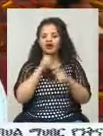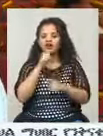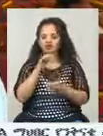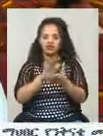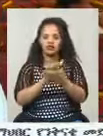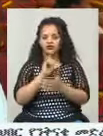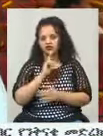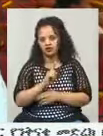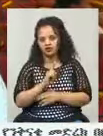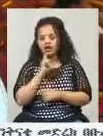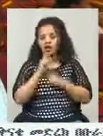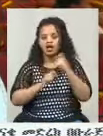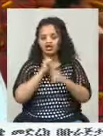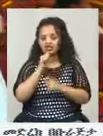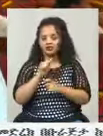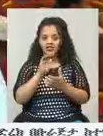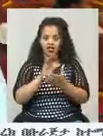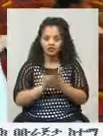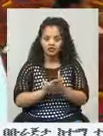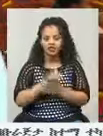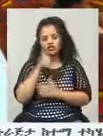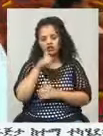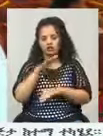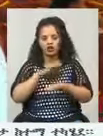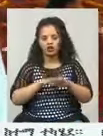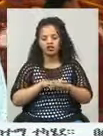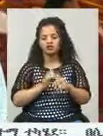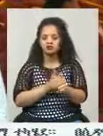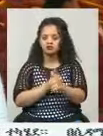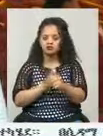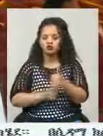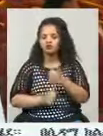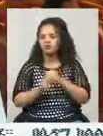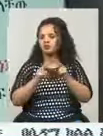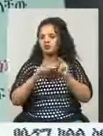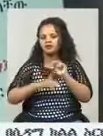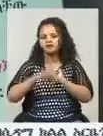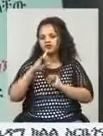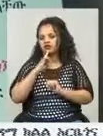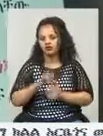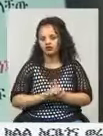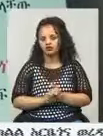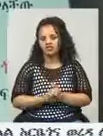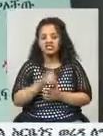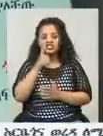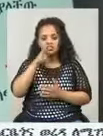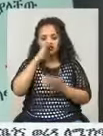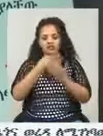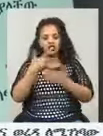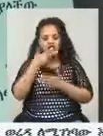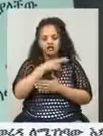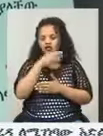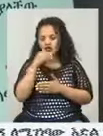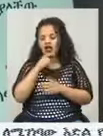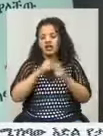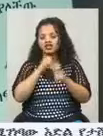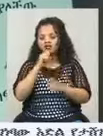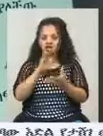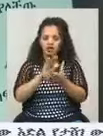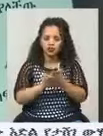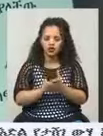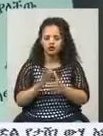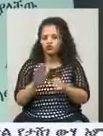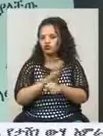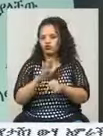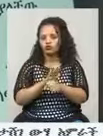ጋብቻ ነው። ያለ ዕድሜ ጋብቻም ሴቷ ላይ የሚያስከትለው ጉዳት በጣም ከፍተኛ ነው። የሴት ልጅ ግርዛትና ያለ ዕድሜ ጋብቻ